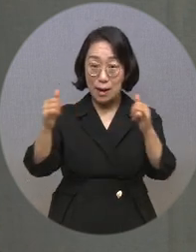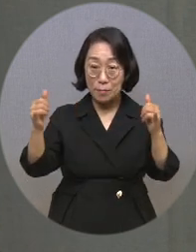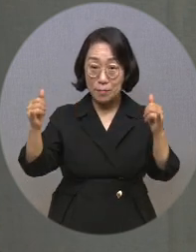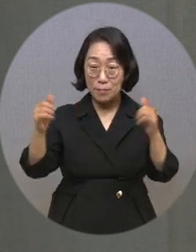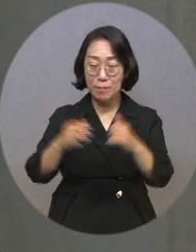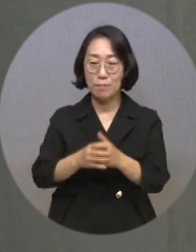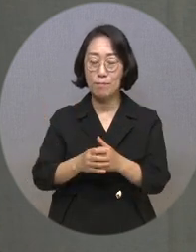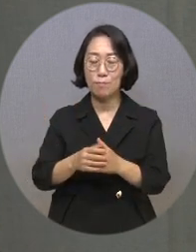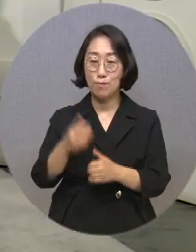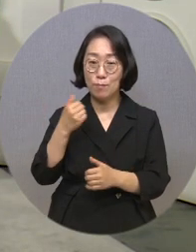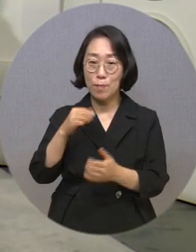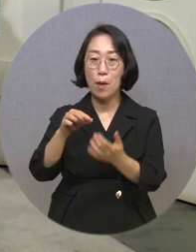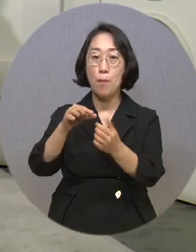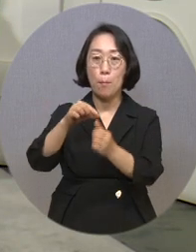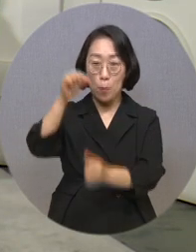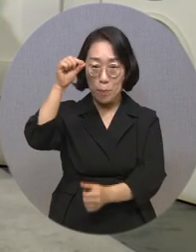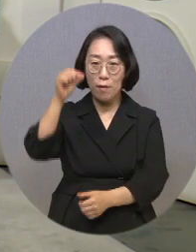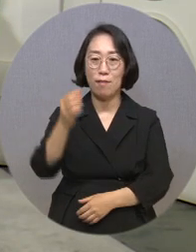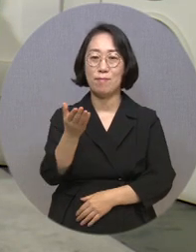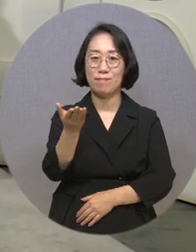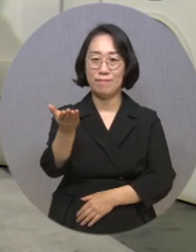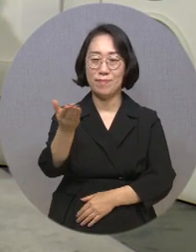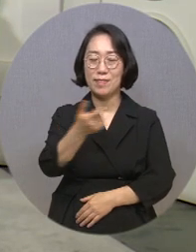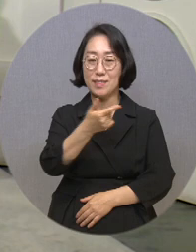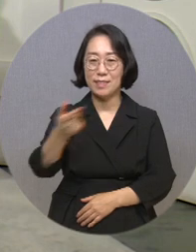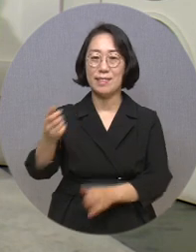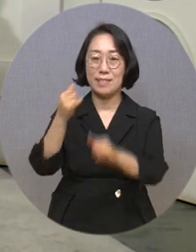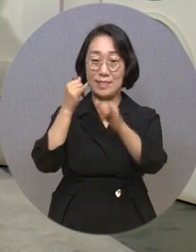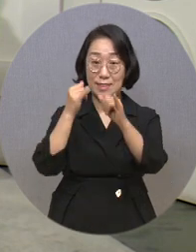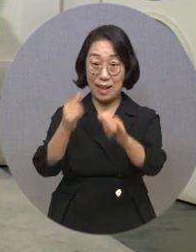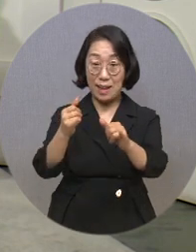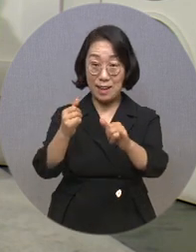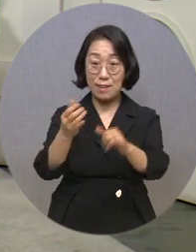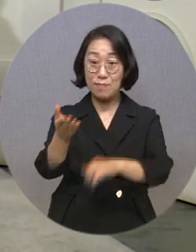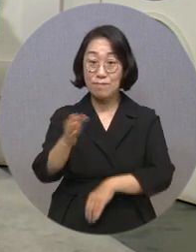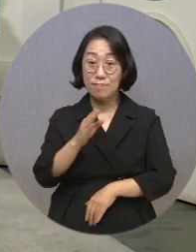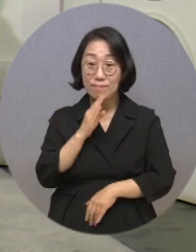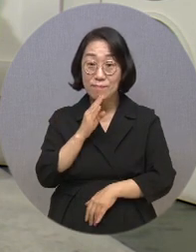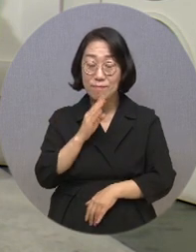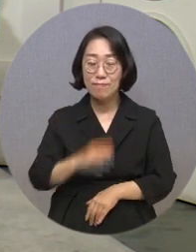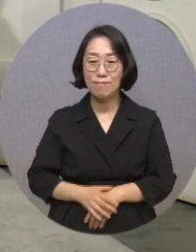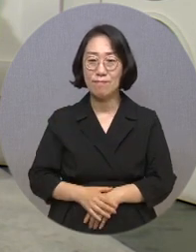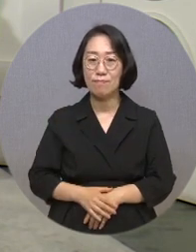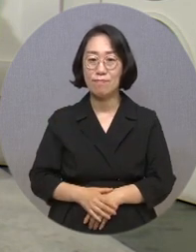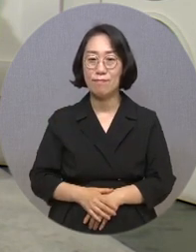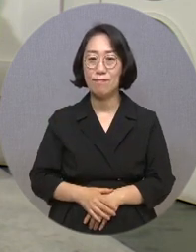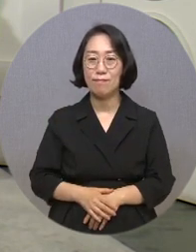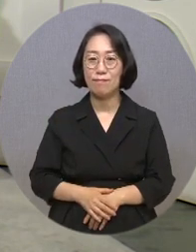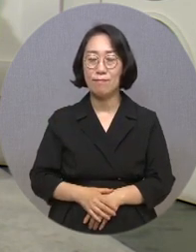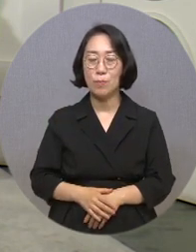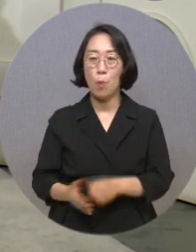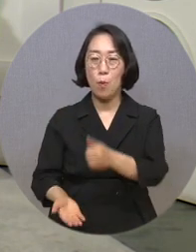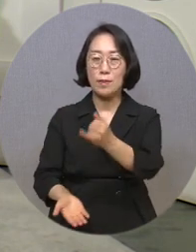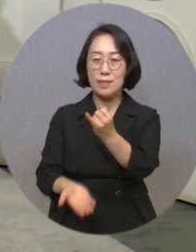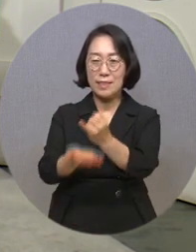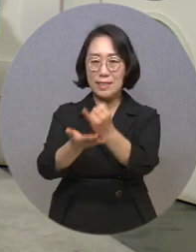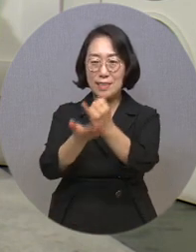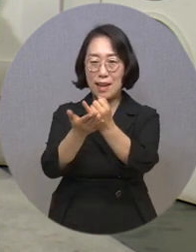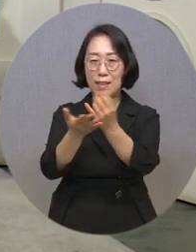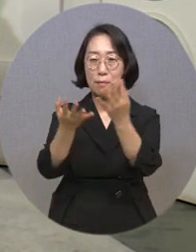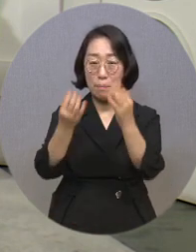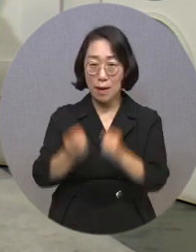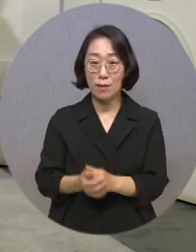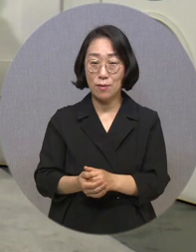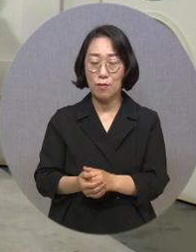인물로 네. 선정이 되셔서 네. 큰 상도 받으시고 네. 각종 각계에서 네. 칭송이 자자하고